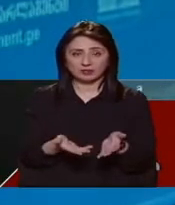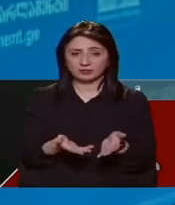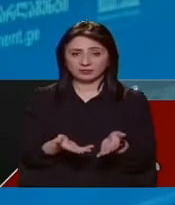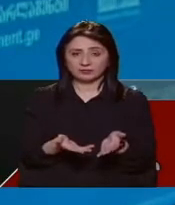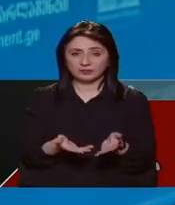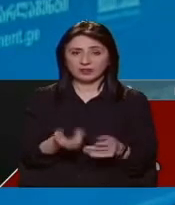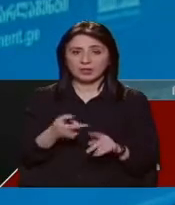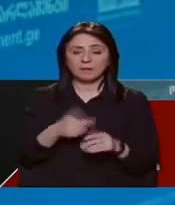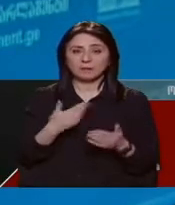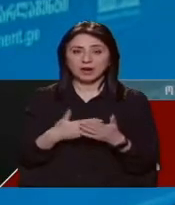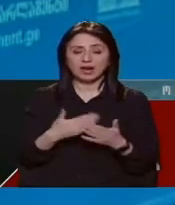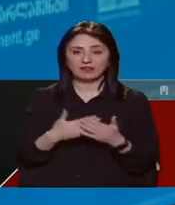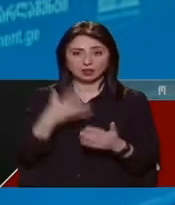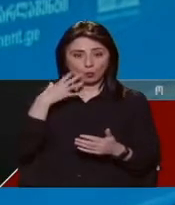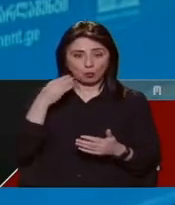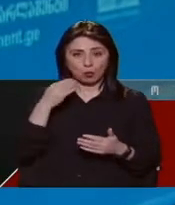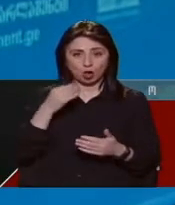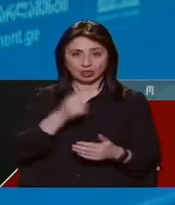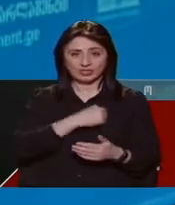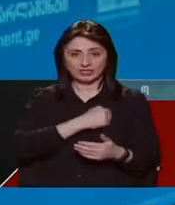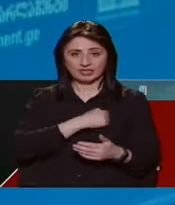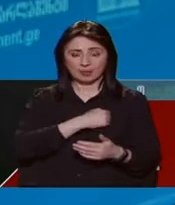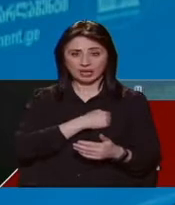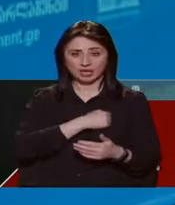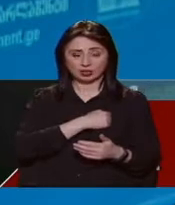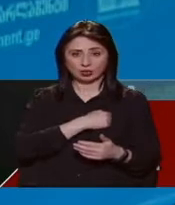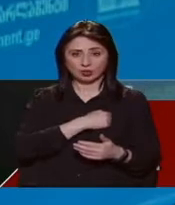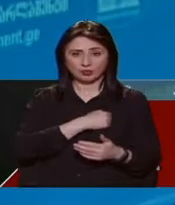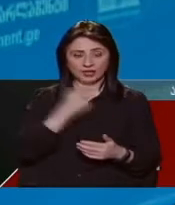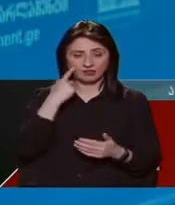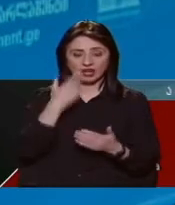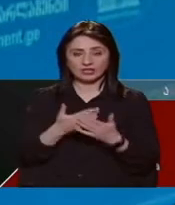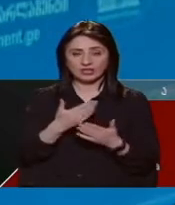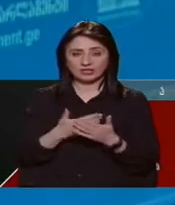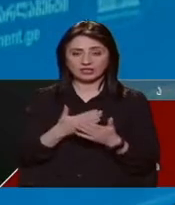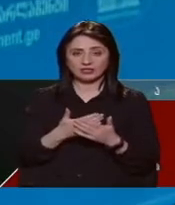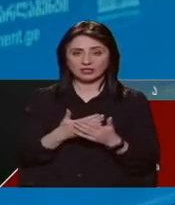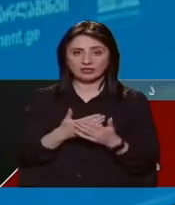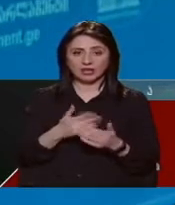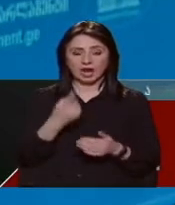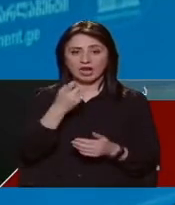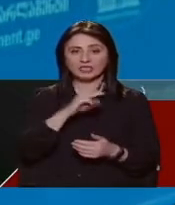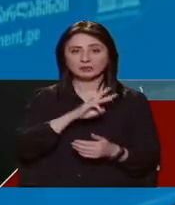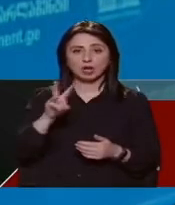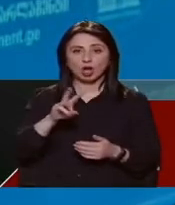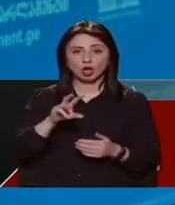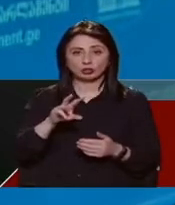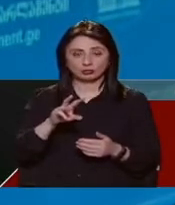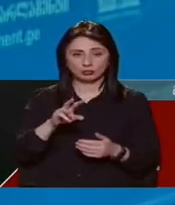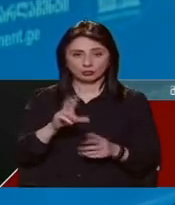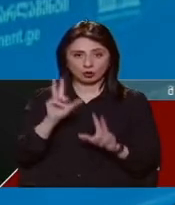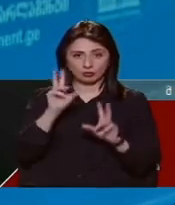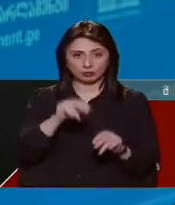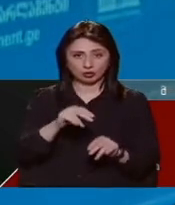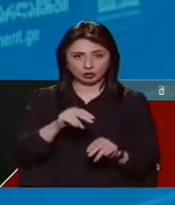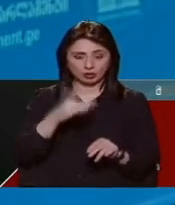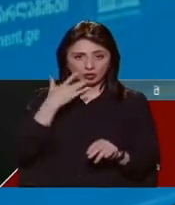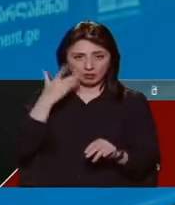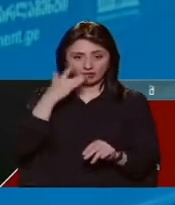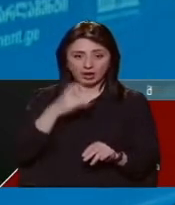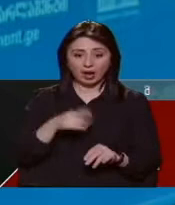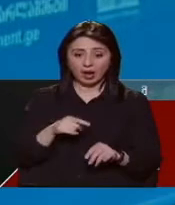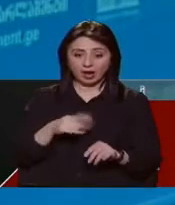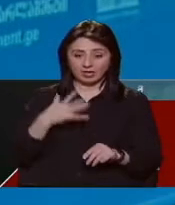მოდის მაგალითად მოლდოვას სამხედრო თვალსაზრისით დახლობთ 100 მილიონიან დახმარებას დაპირდა აშშში მაშინ